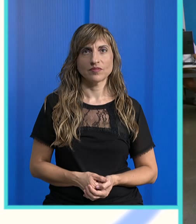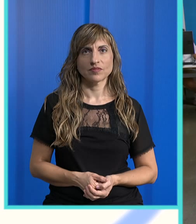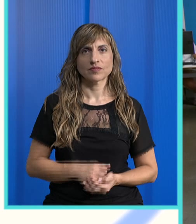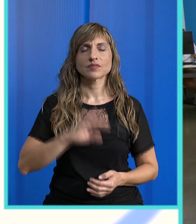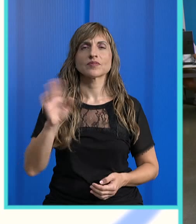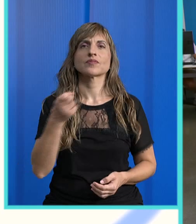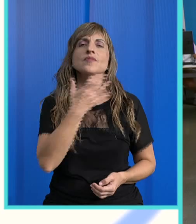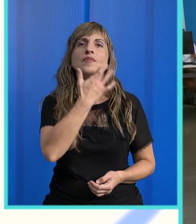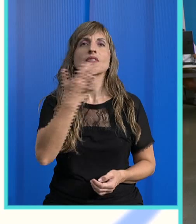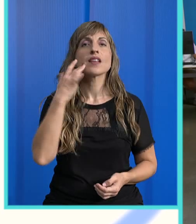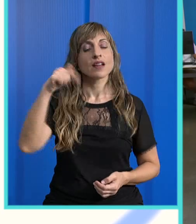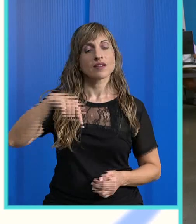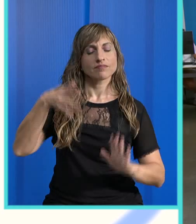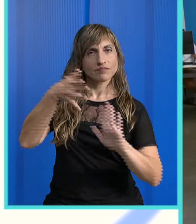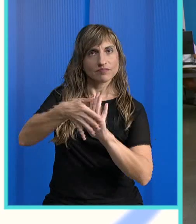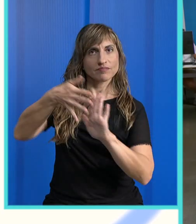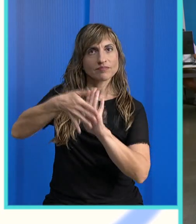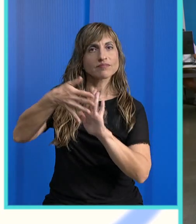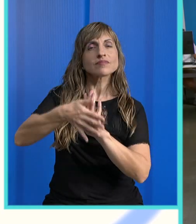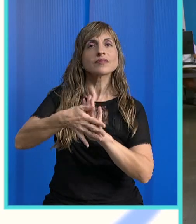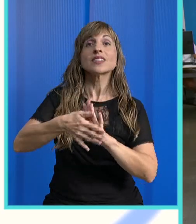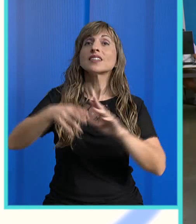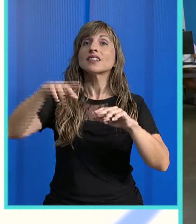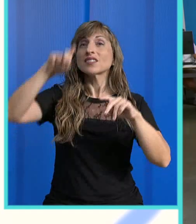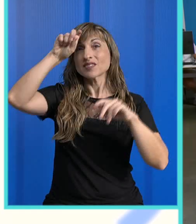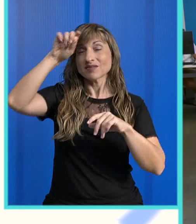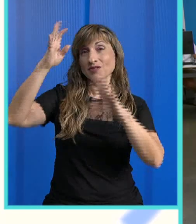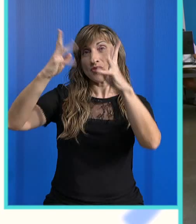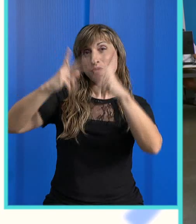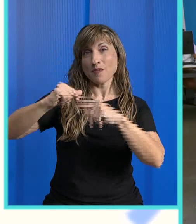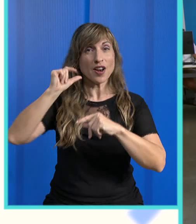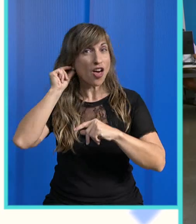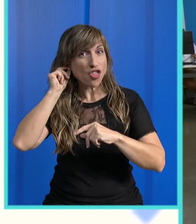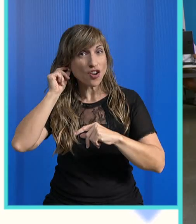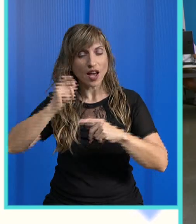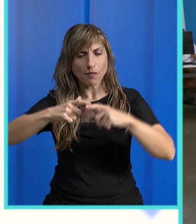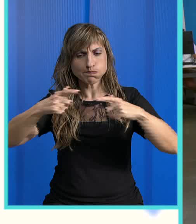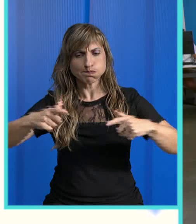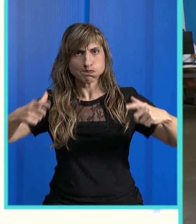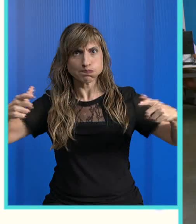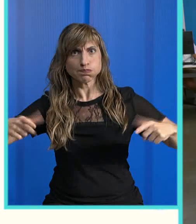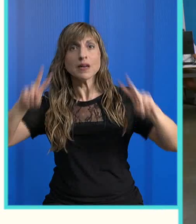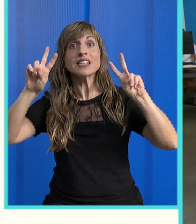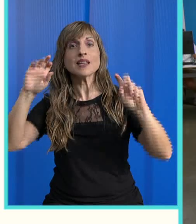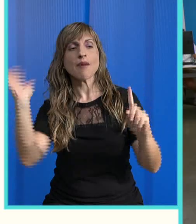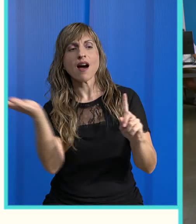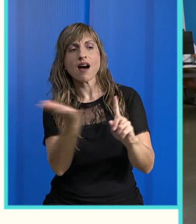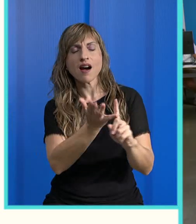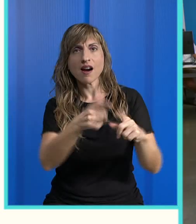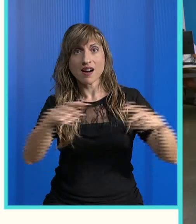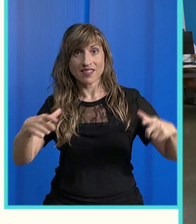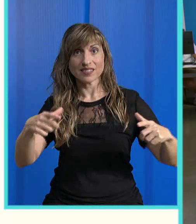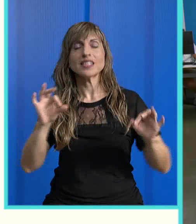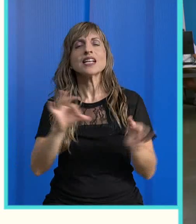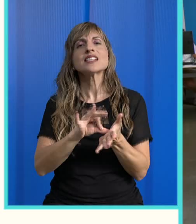Hola, bona tarda. Avui us expliquem que es dispara el nombre de dones ateses per violència de gènere al CIAT, el Servei Integral d'Atenció a la